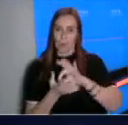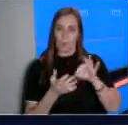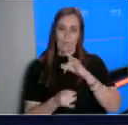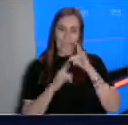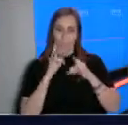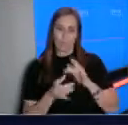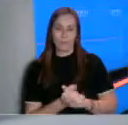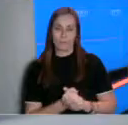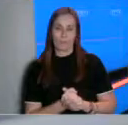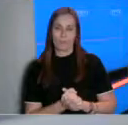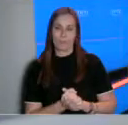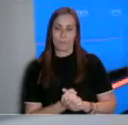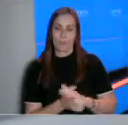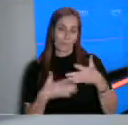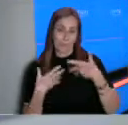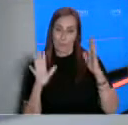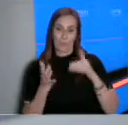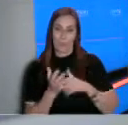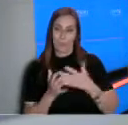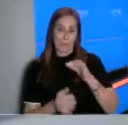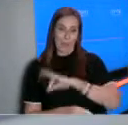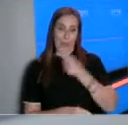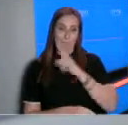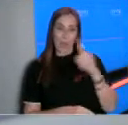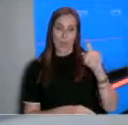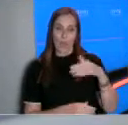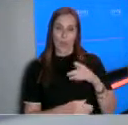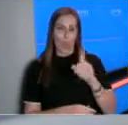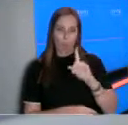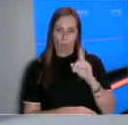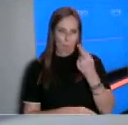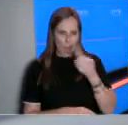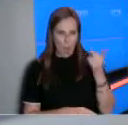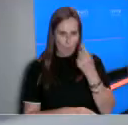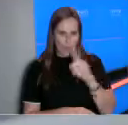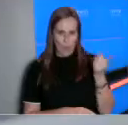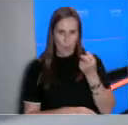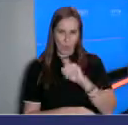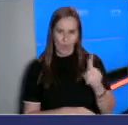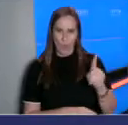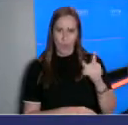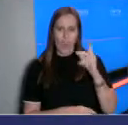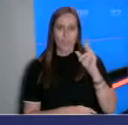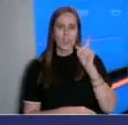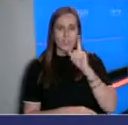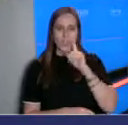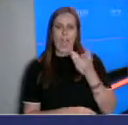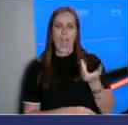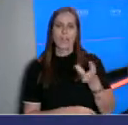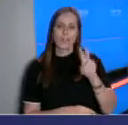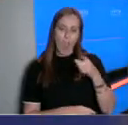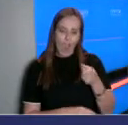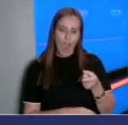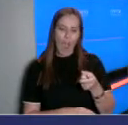כותבת. זה גם מרגש מאוד, לקחת את המיליון ואחרי זה להיות... לא את המיליון, לא את המיליון. זה נקרא לעוף על המיליון. לעוף. זה יכול